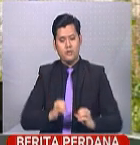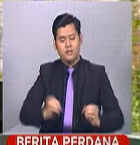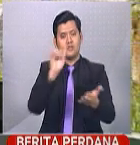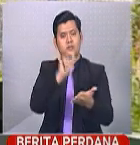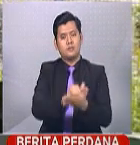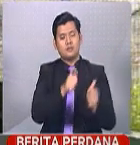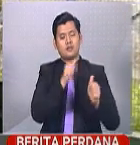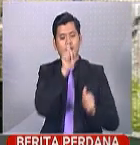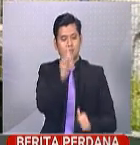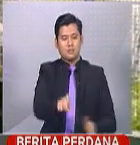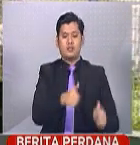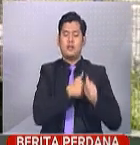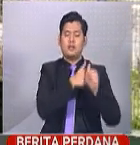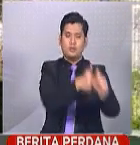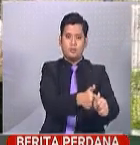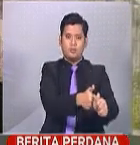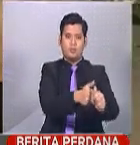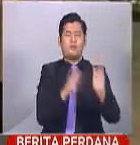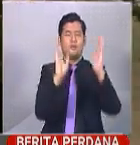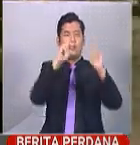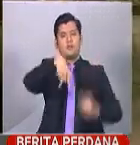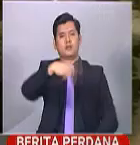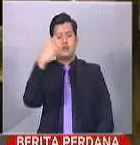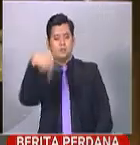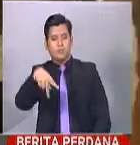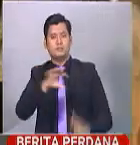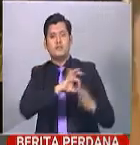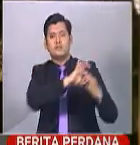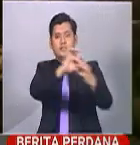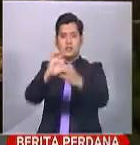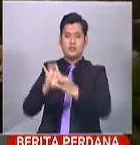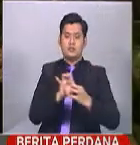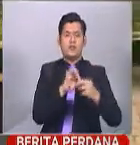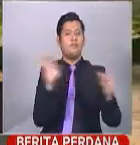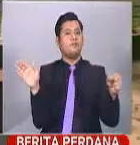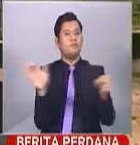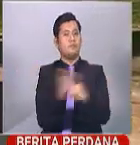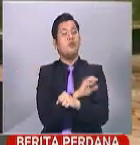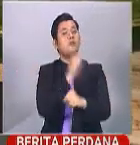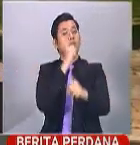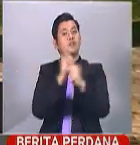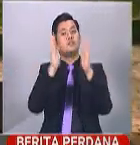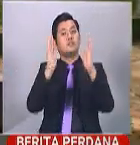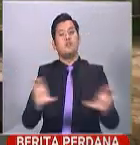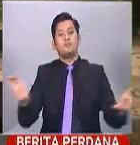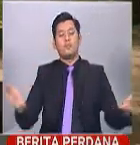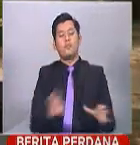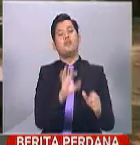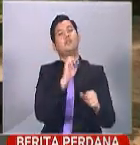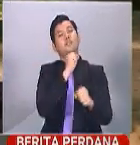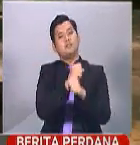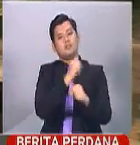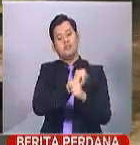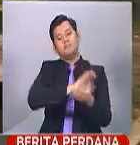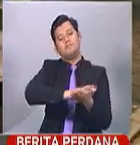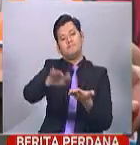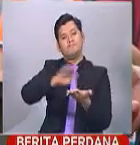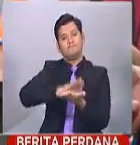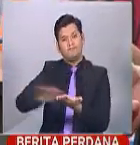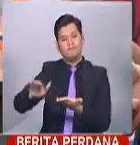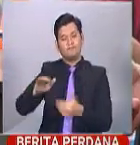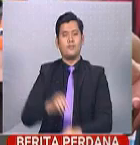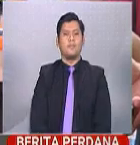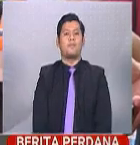ramai mematuhi pelaksanaan pkpp selain memberi kerjasama sepenuhnya kepada petugas yang melakukan kerja-kerja disinfeksi